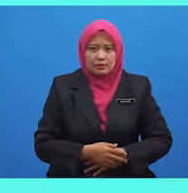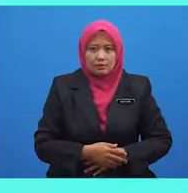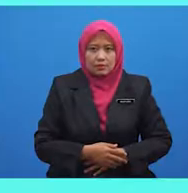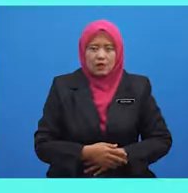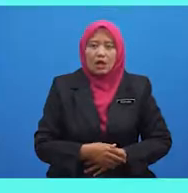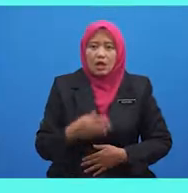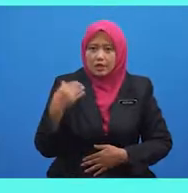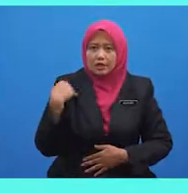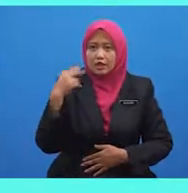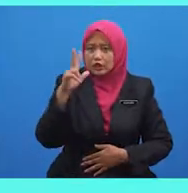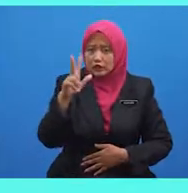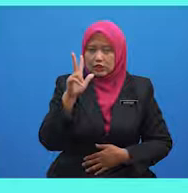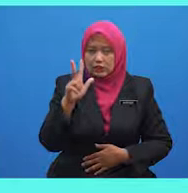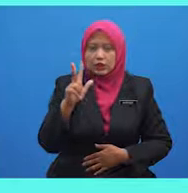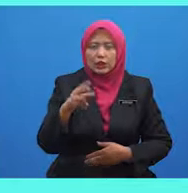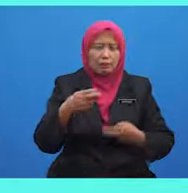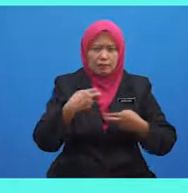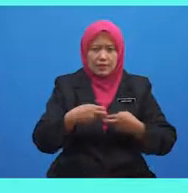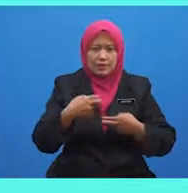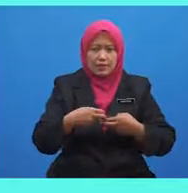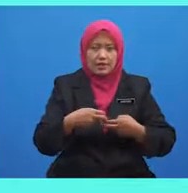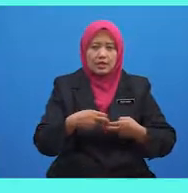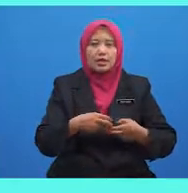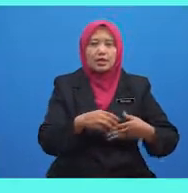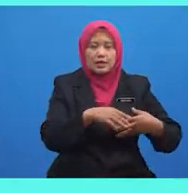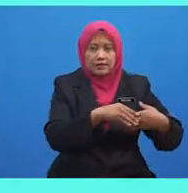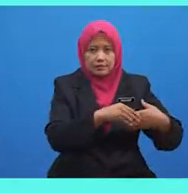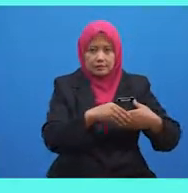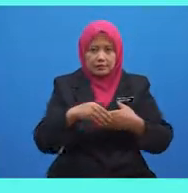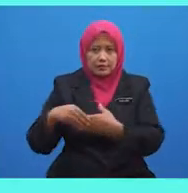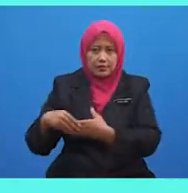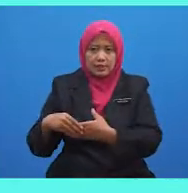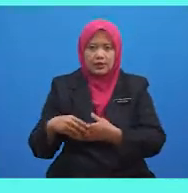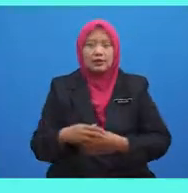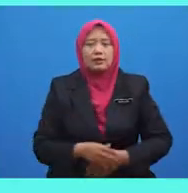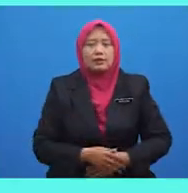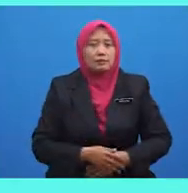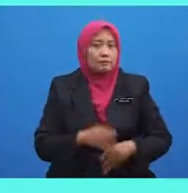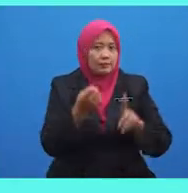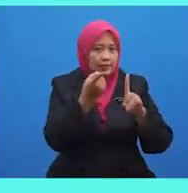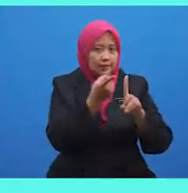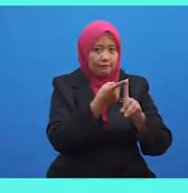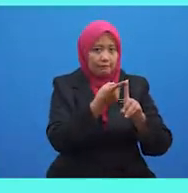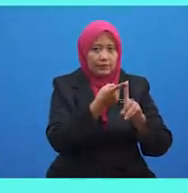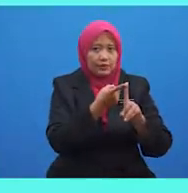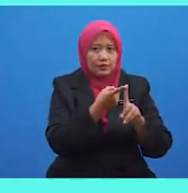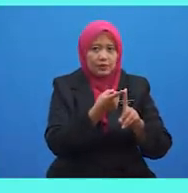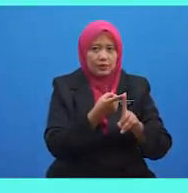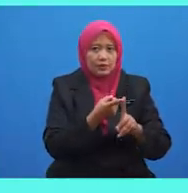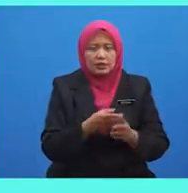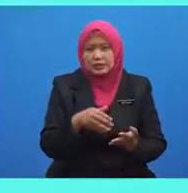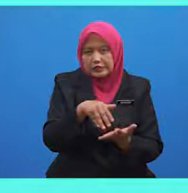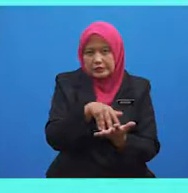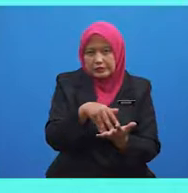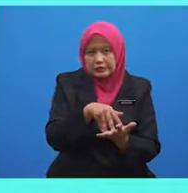Terdapat tiga masalah kepimpinan yang dihadapi oleh Kesultanan Melayu Melaka. Yang pertama,